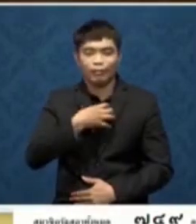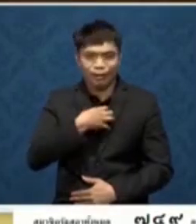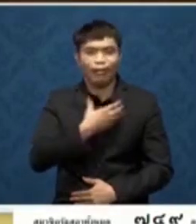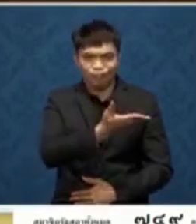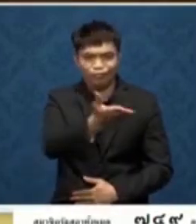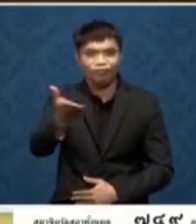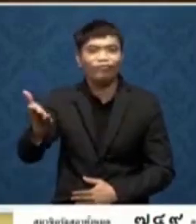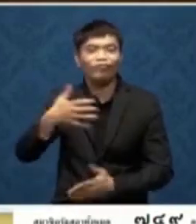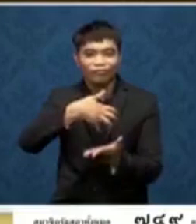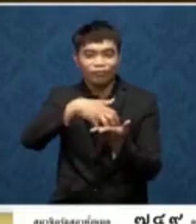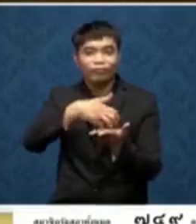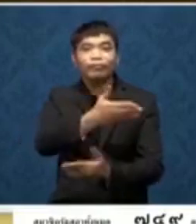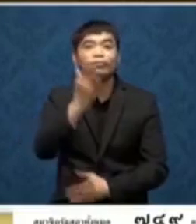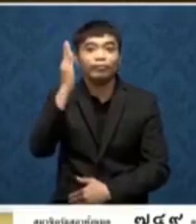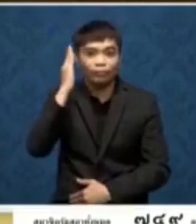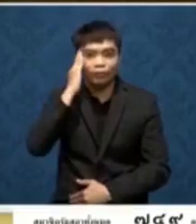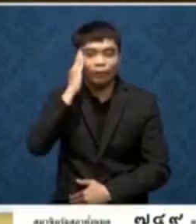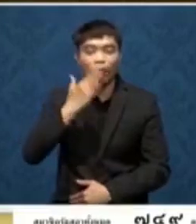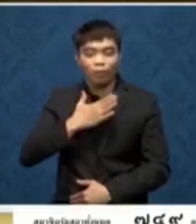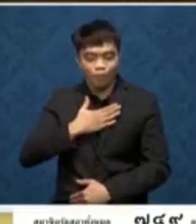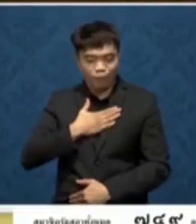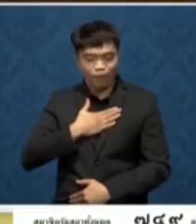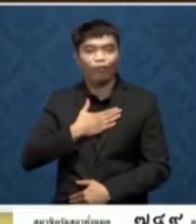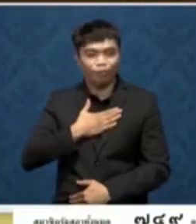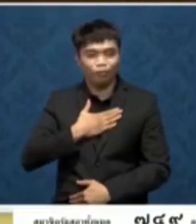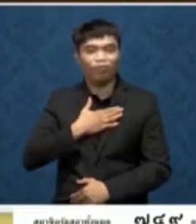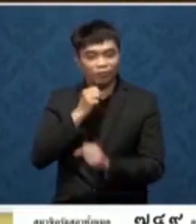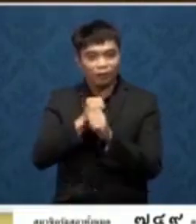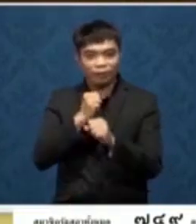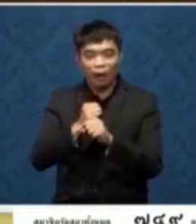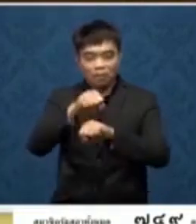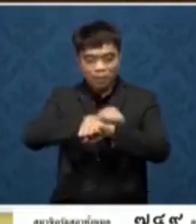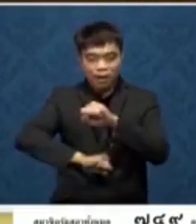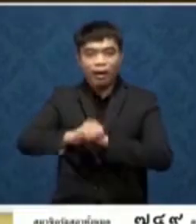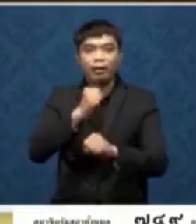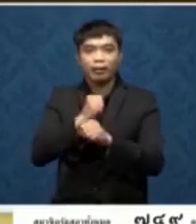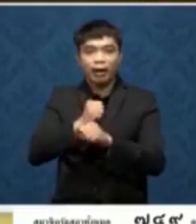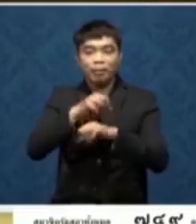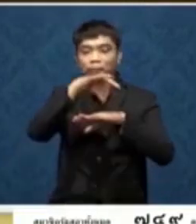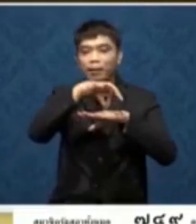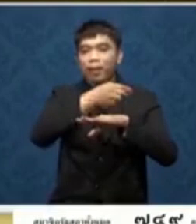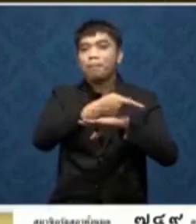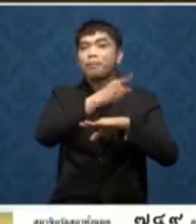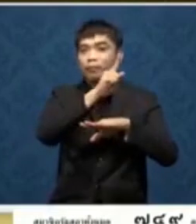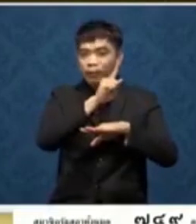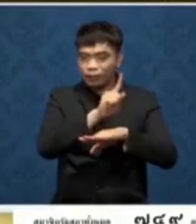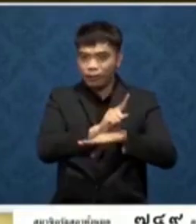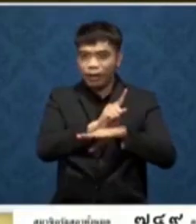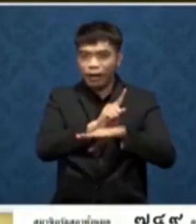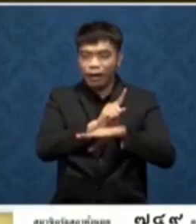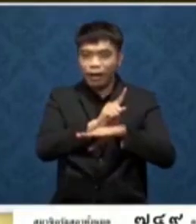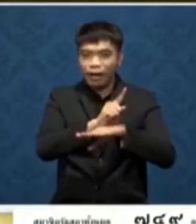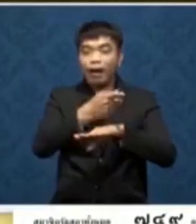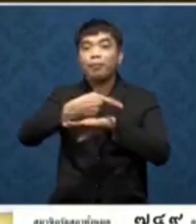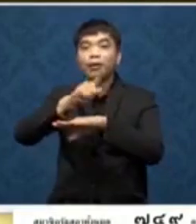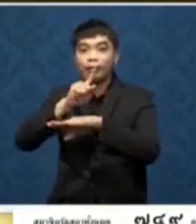ท่านสมาชิกว่าผมจะทำหน้าที่ในฐานะประธานรัฐสภาและประธาน